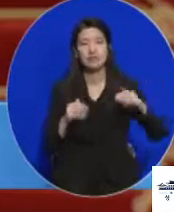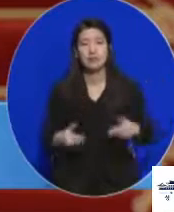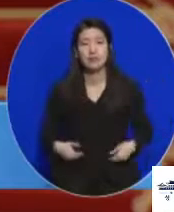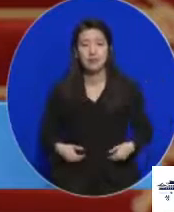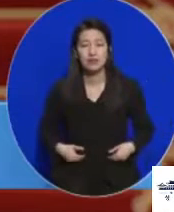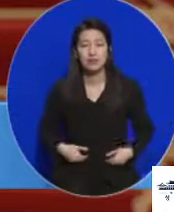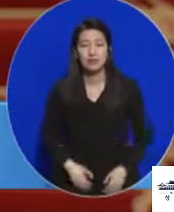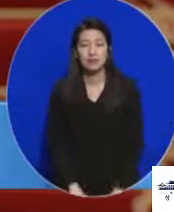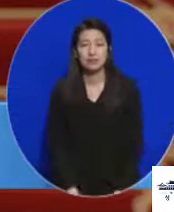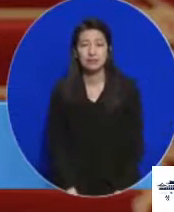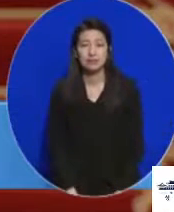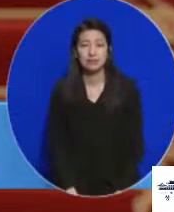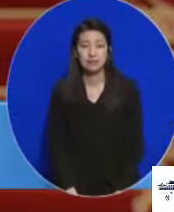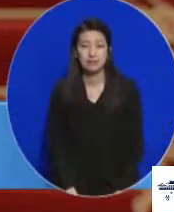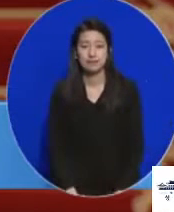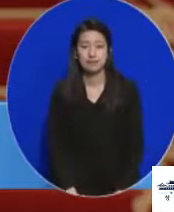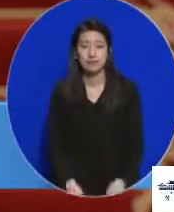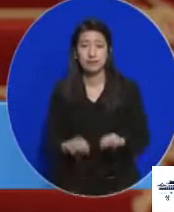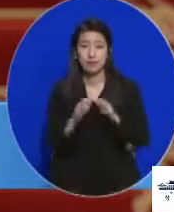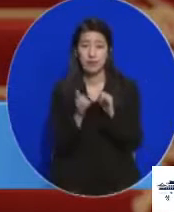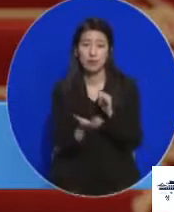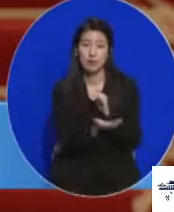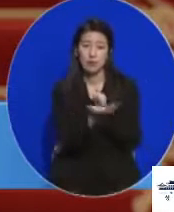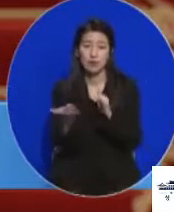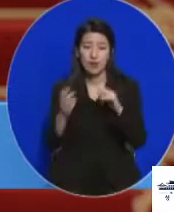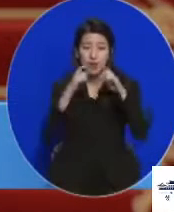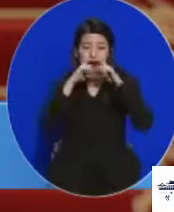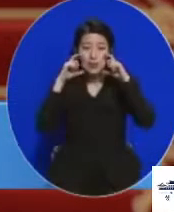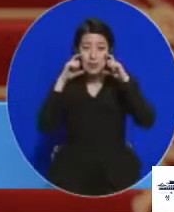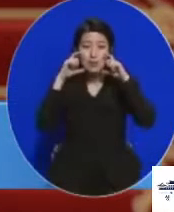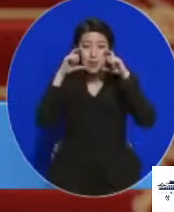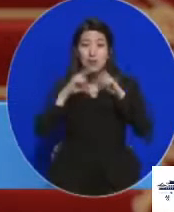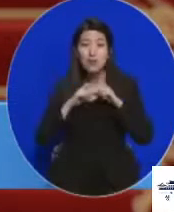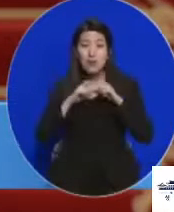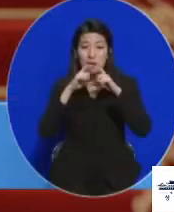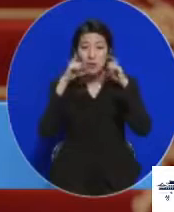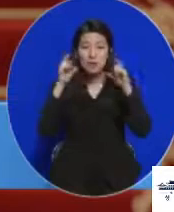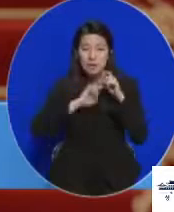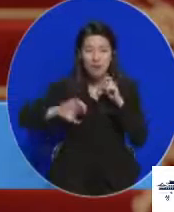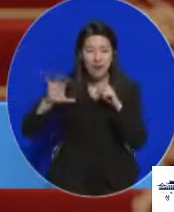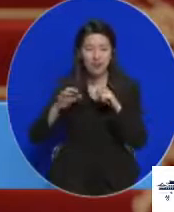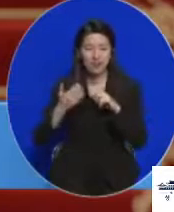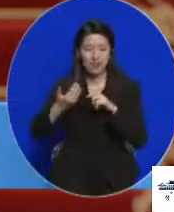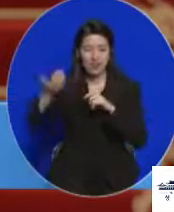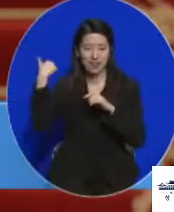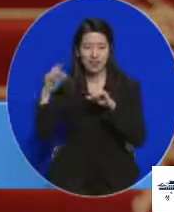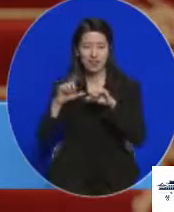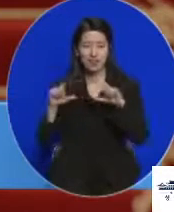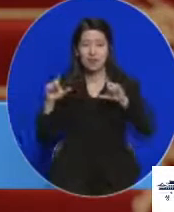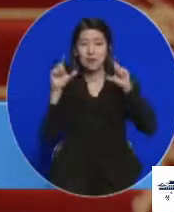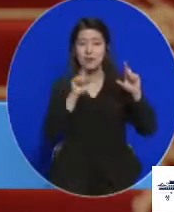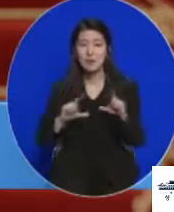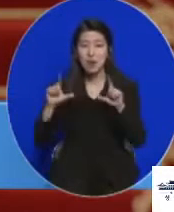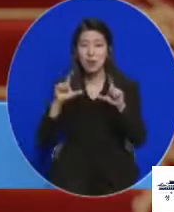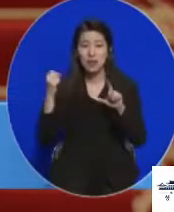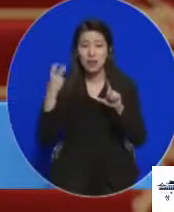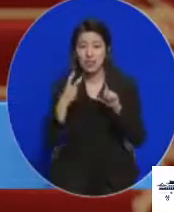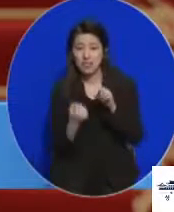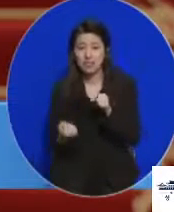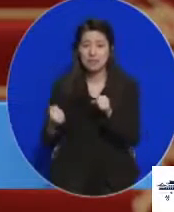국민 여러분 마스크 에서 해방되는 평범한 일상으로 빠르게 돌아가는 것이 급선무입니다